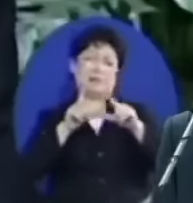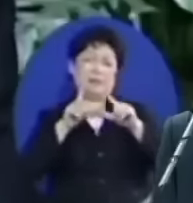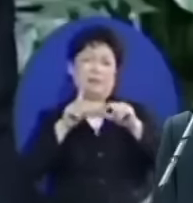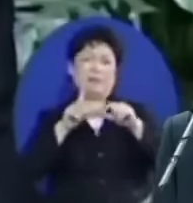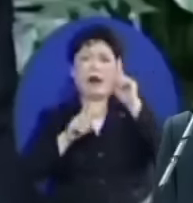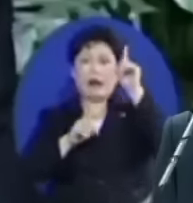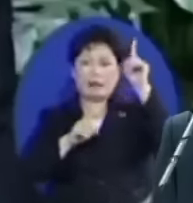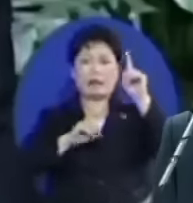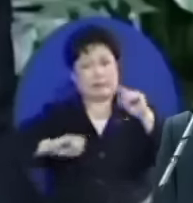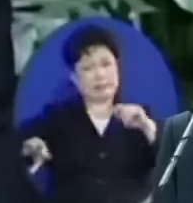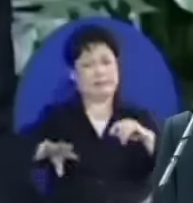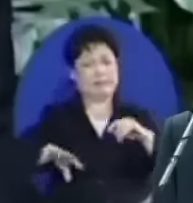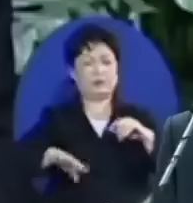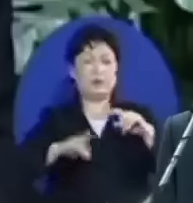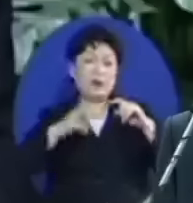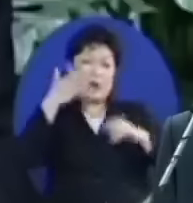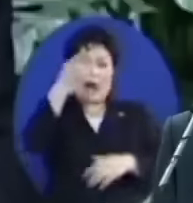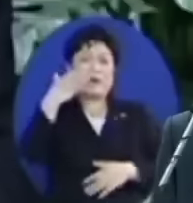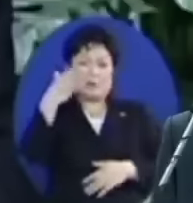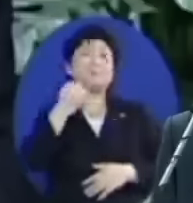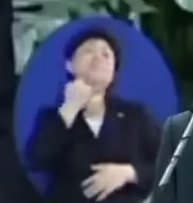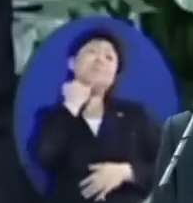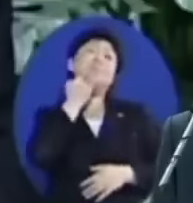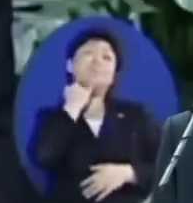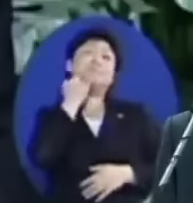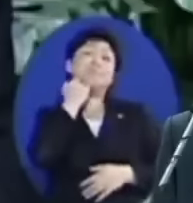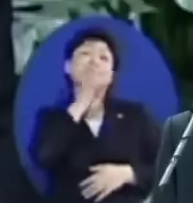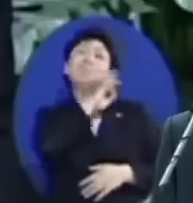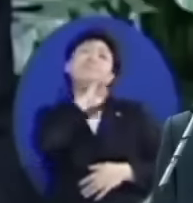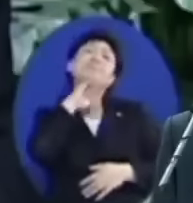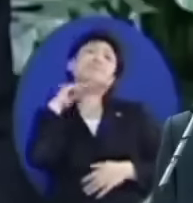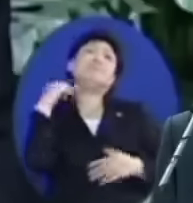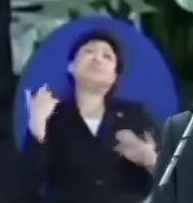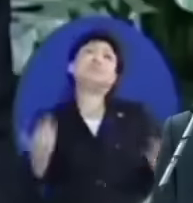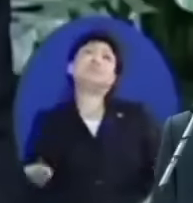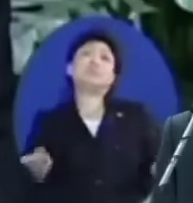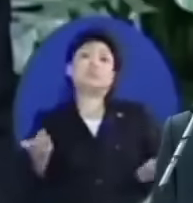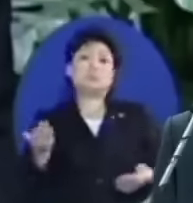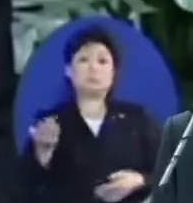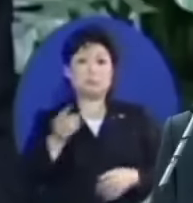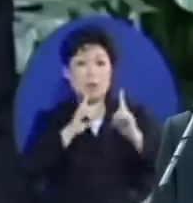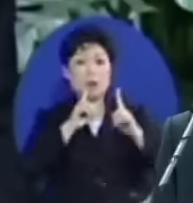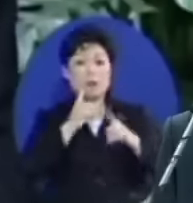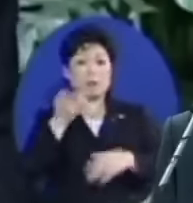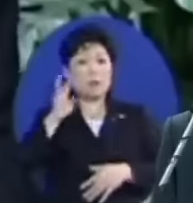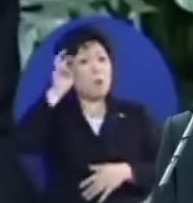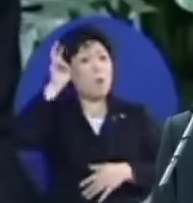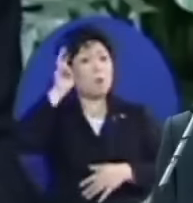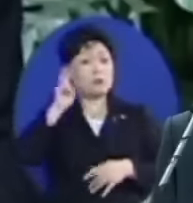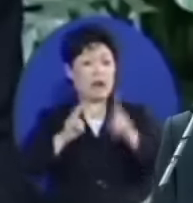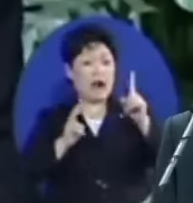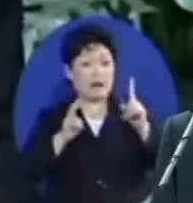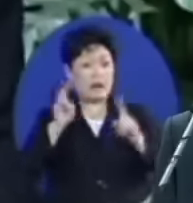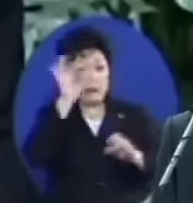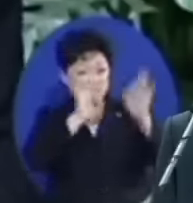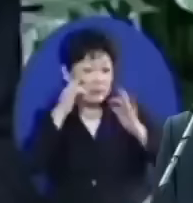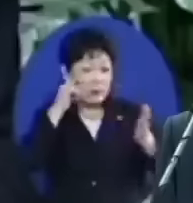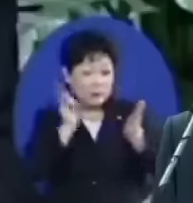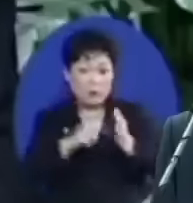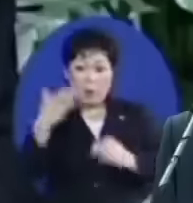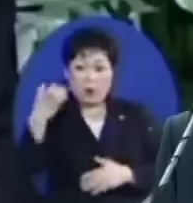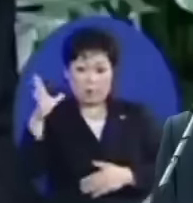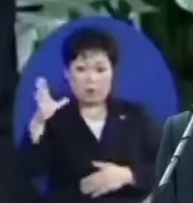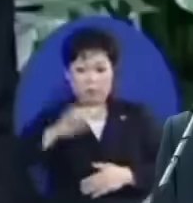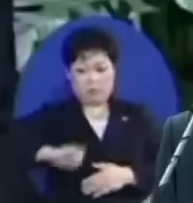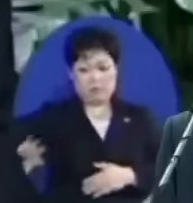99마리가 있으니 한 마리 쯤은 잃어버리도 상관없다, 잊어버리자 그렇게 할 것 아닙니까? 혹시 한 마리 찾으러 갔다가 아홉